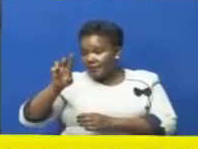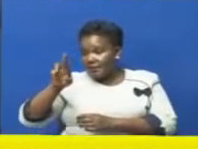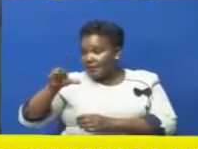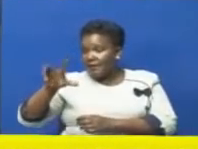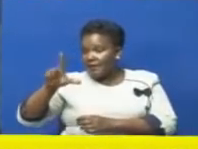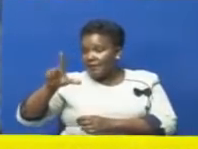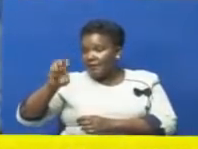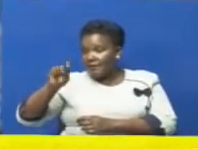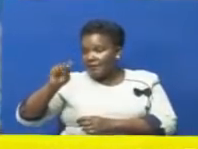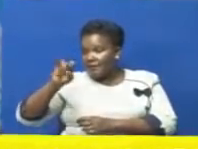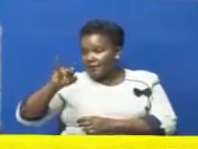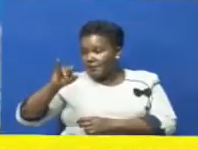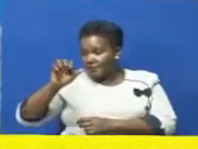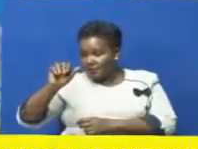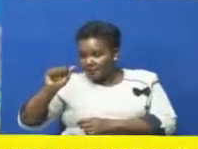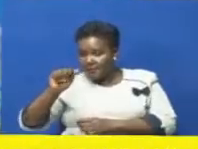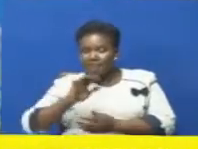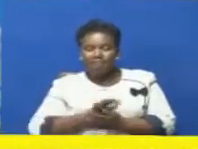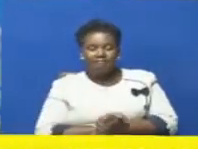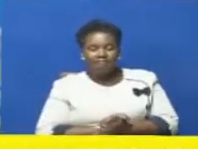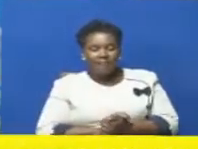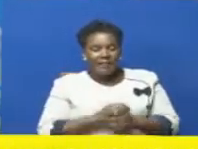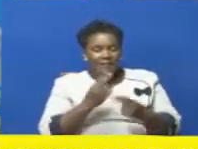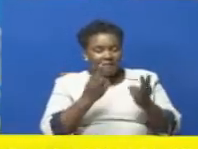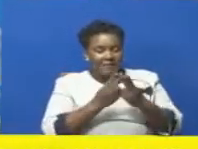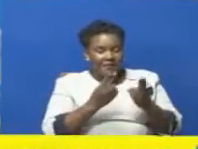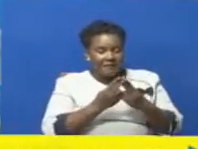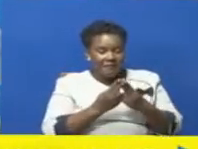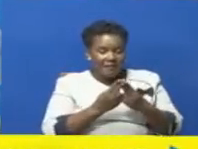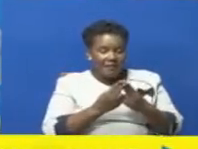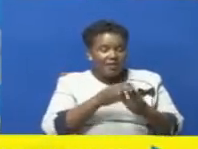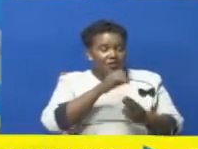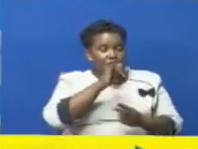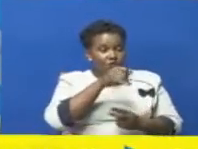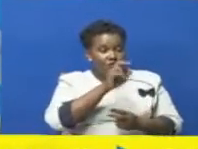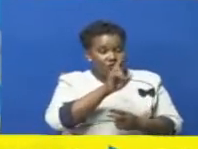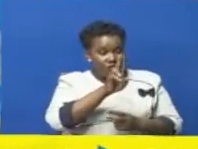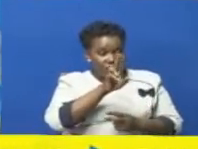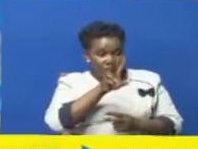St. Petersburg ikabiliana na Juventus.